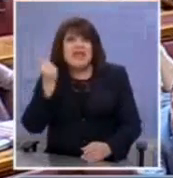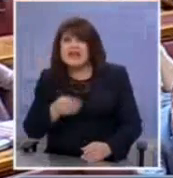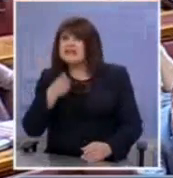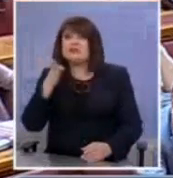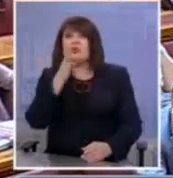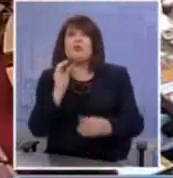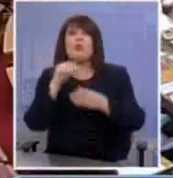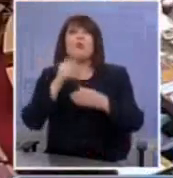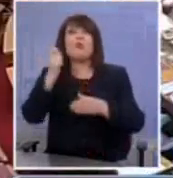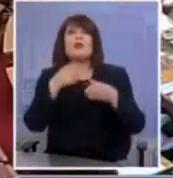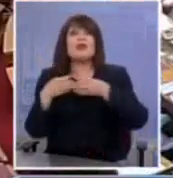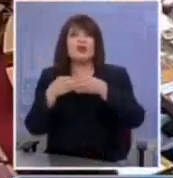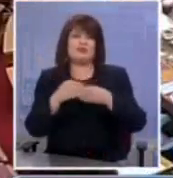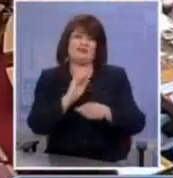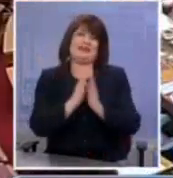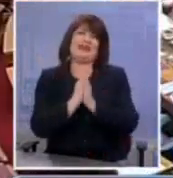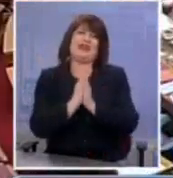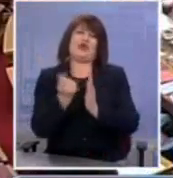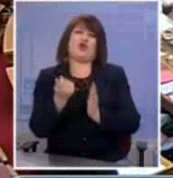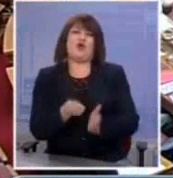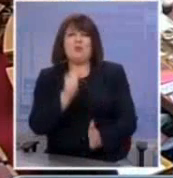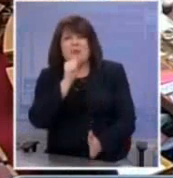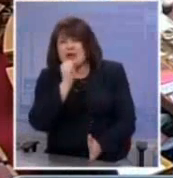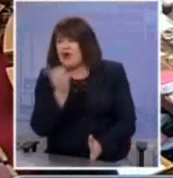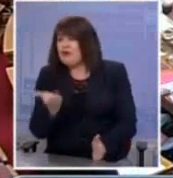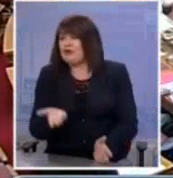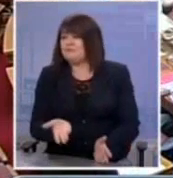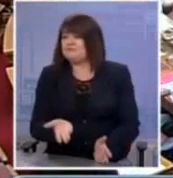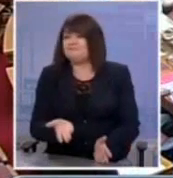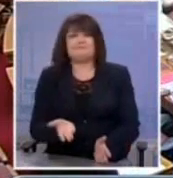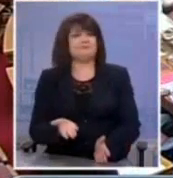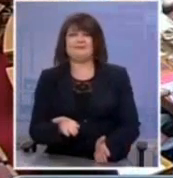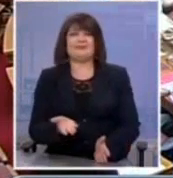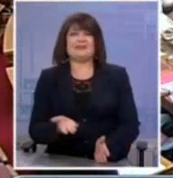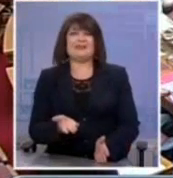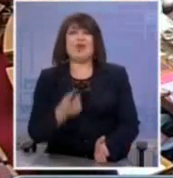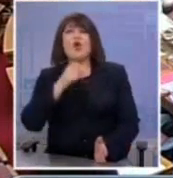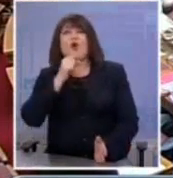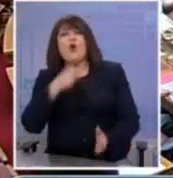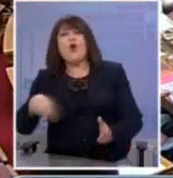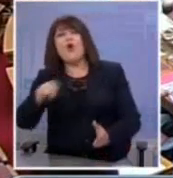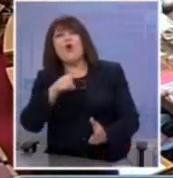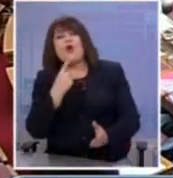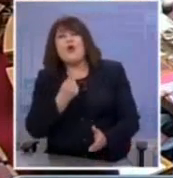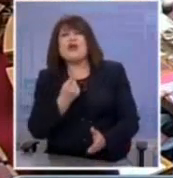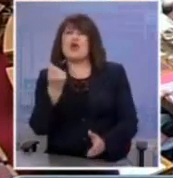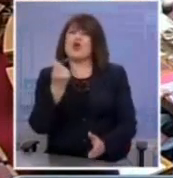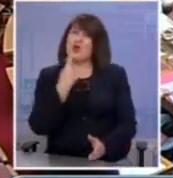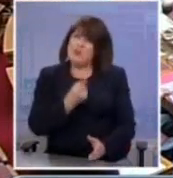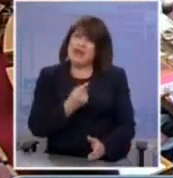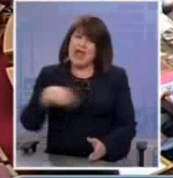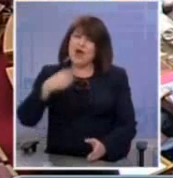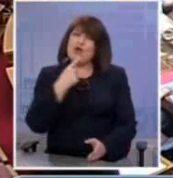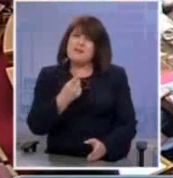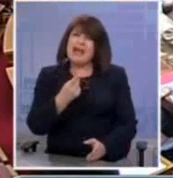επειδή κύριε οικονόμου στο μικρόφωνο δεν μιλάνε όλοι μιλάει και και ο οικονόμου από